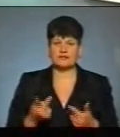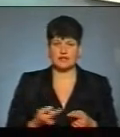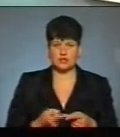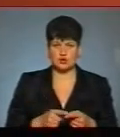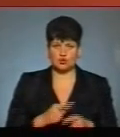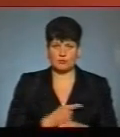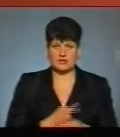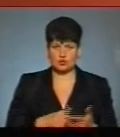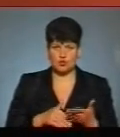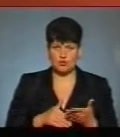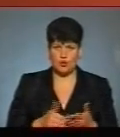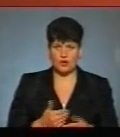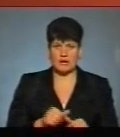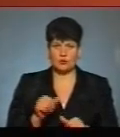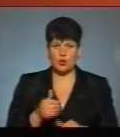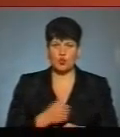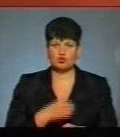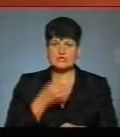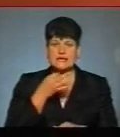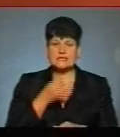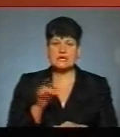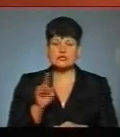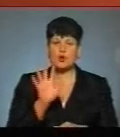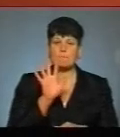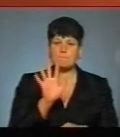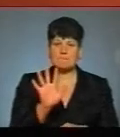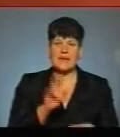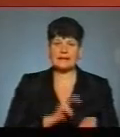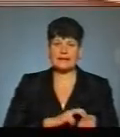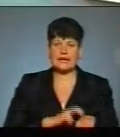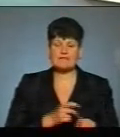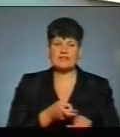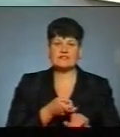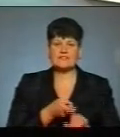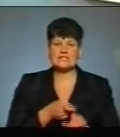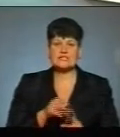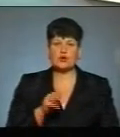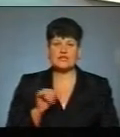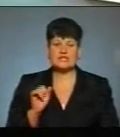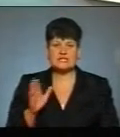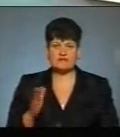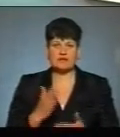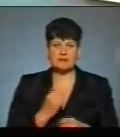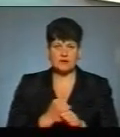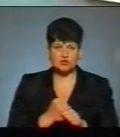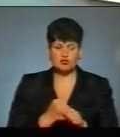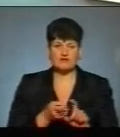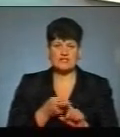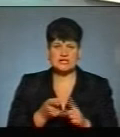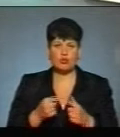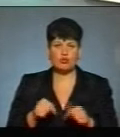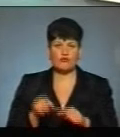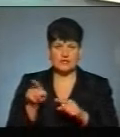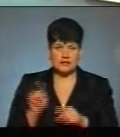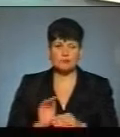допомогу. Крім того, хочу сказати, що 5 лікарів-інфекціоністів, які працюють в інфекційному відділенні, так, додатково їм